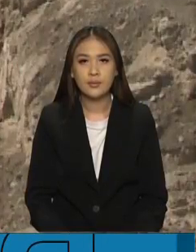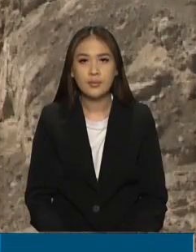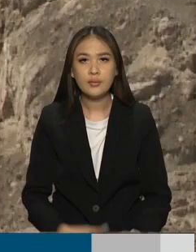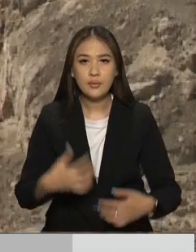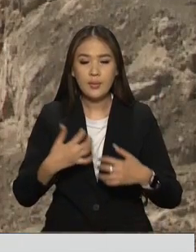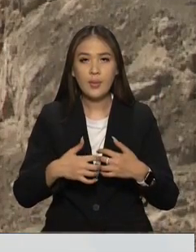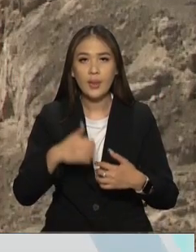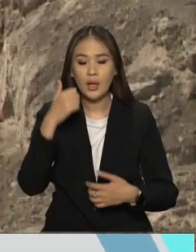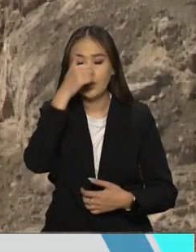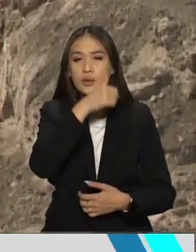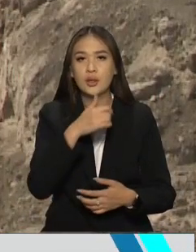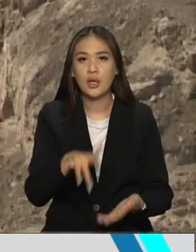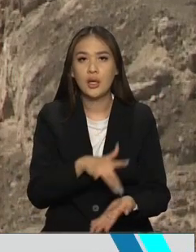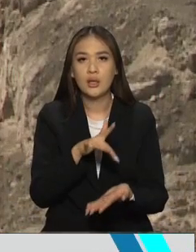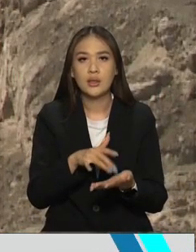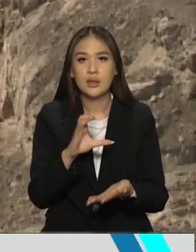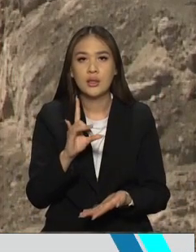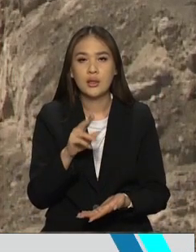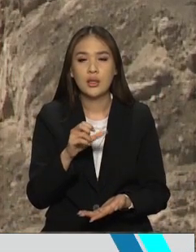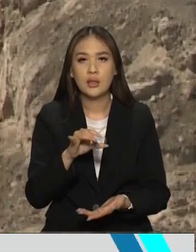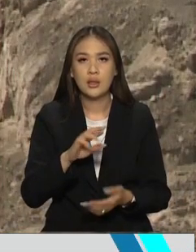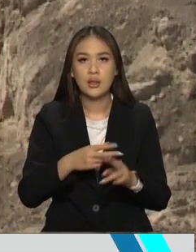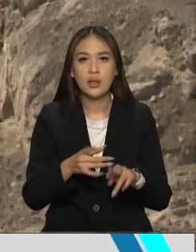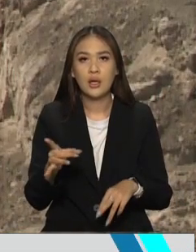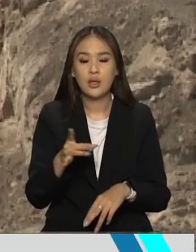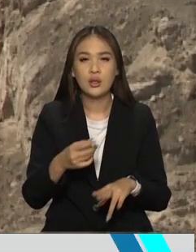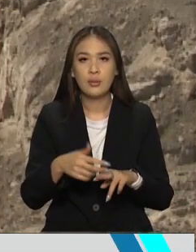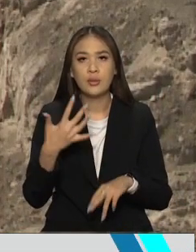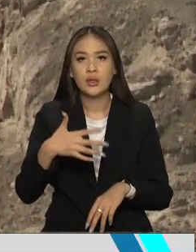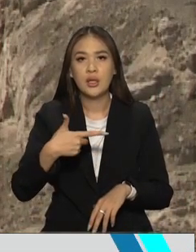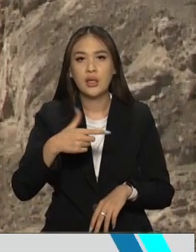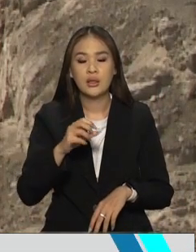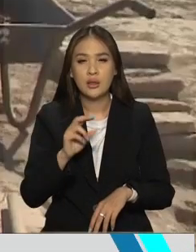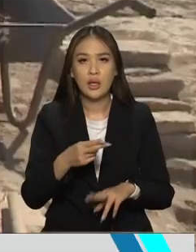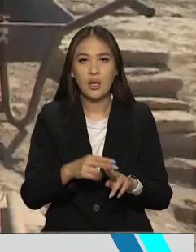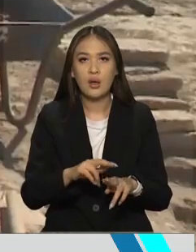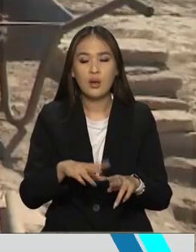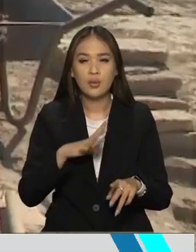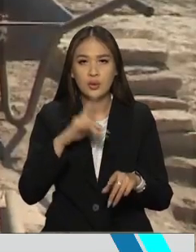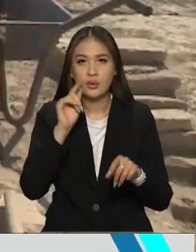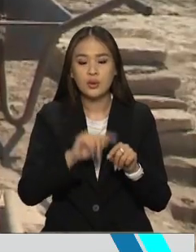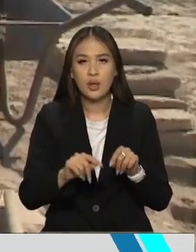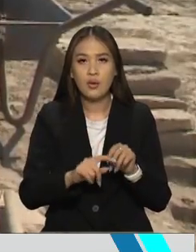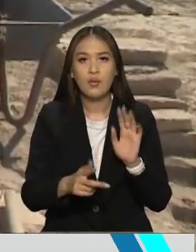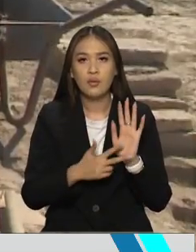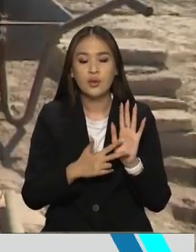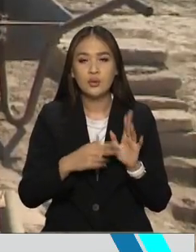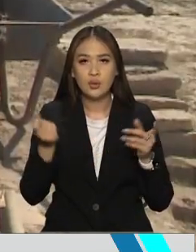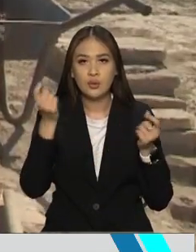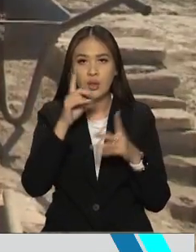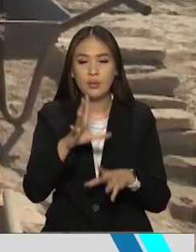средневековая Городище расположено в сырдарьинском районе на площади в 50 гектаров археологи обнаружили восьмигранные медресе